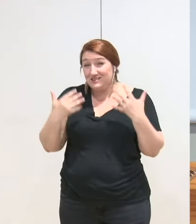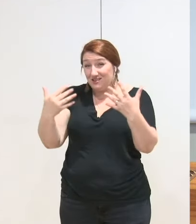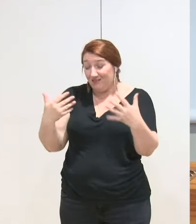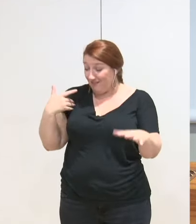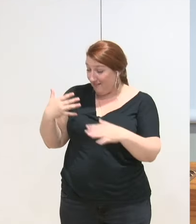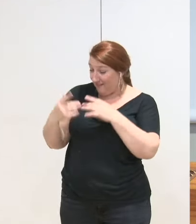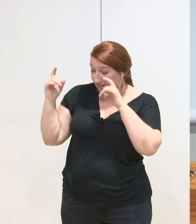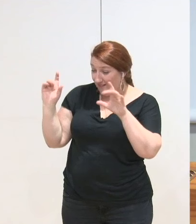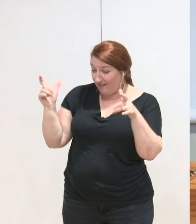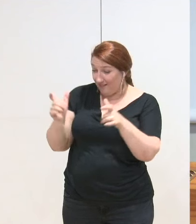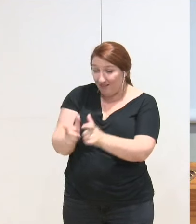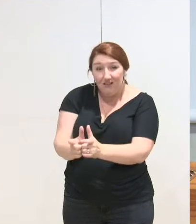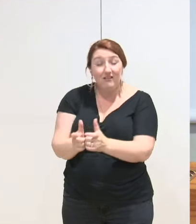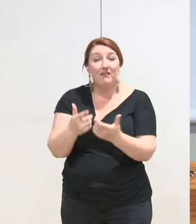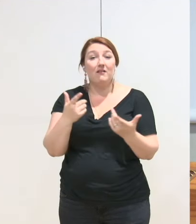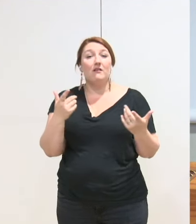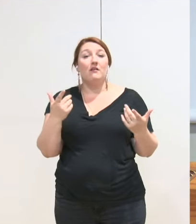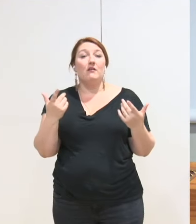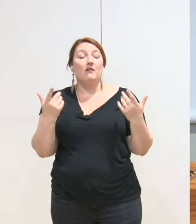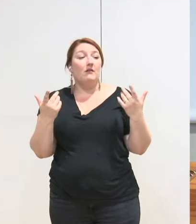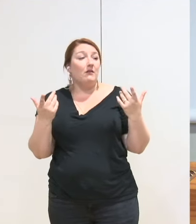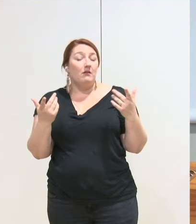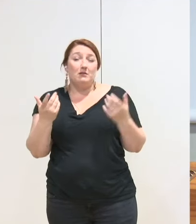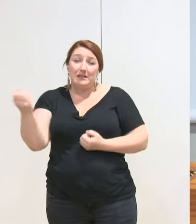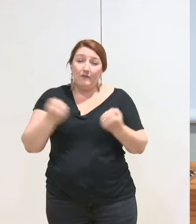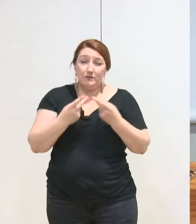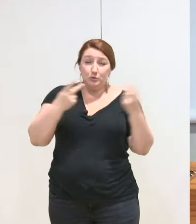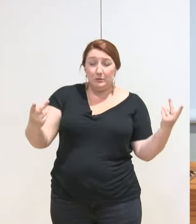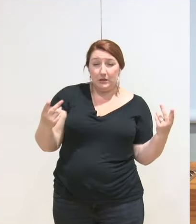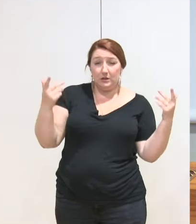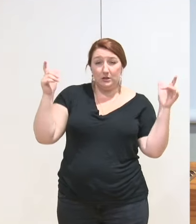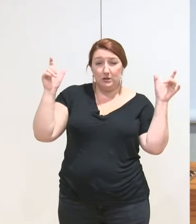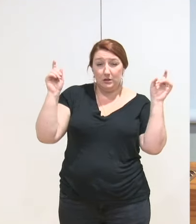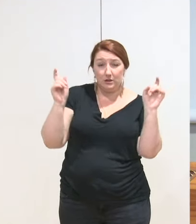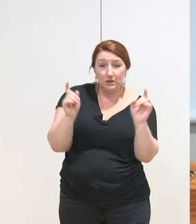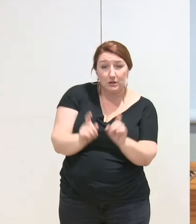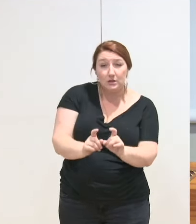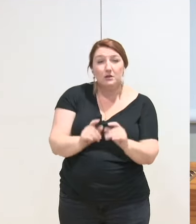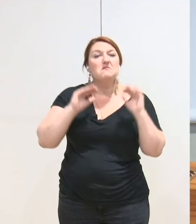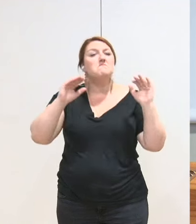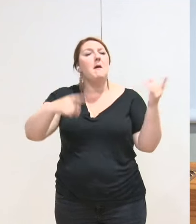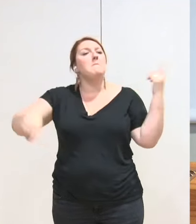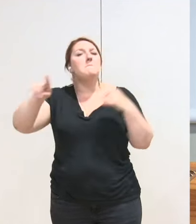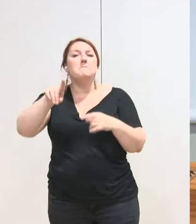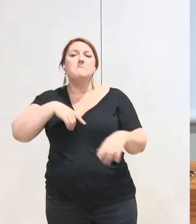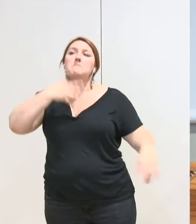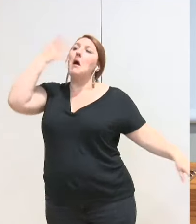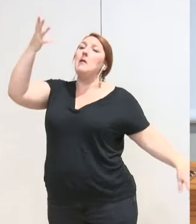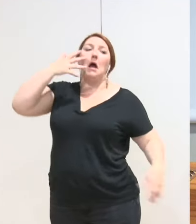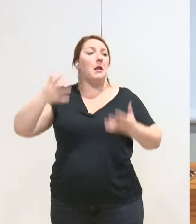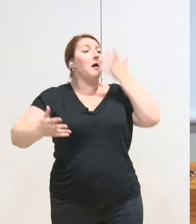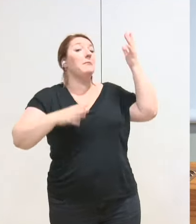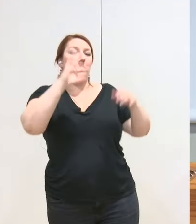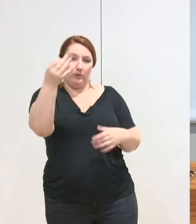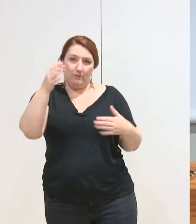grand service public malgré les coups de menton à répétition d'où qu'il viennent c'est bien le travail de terrain le travail de réseau et la